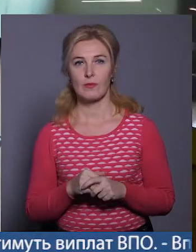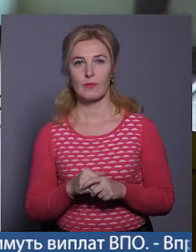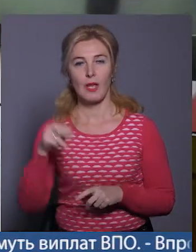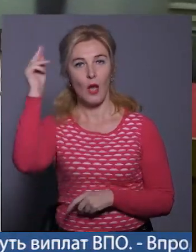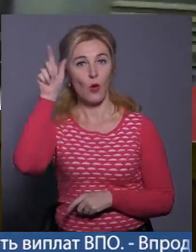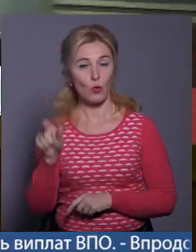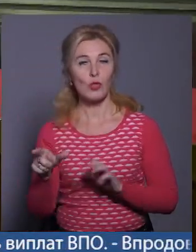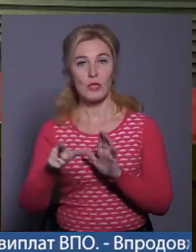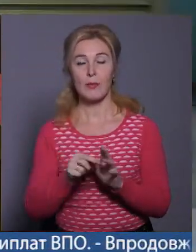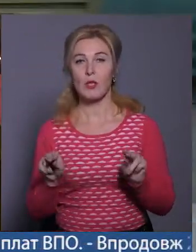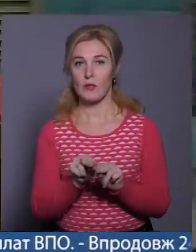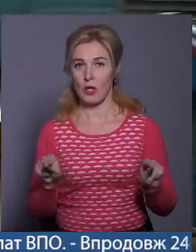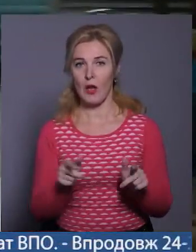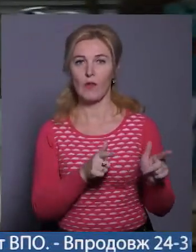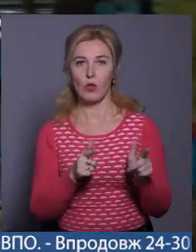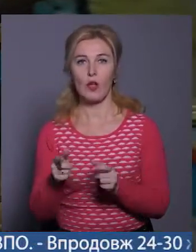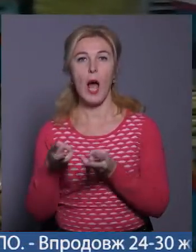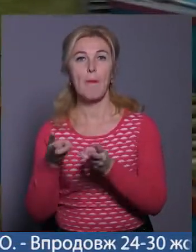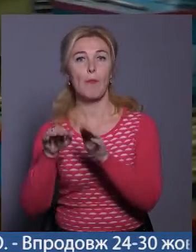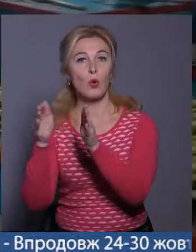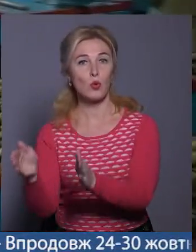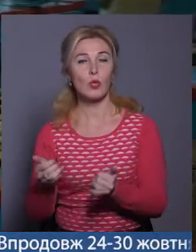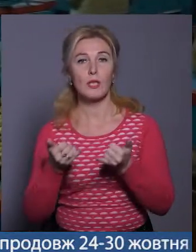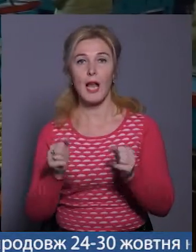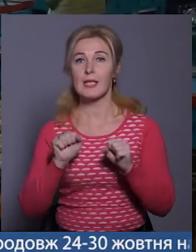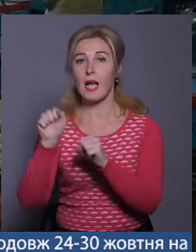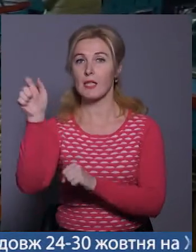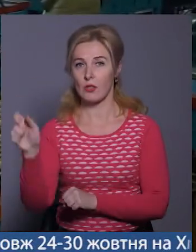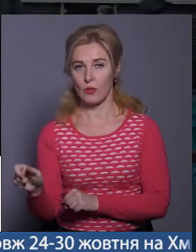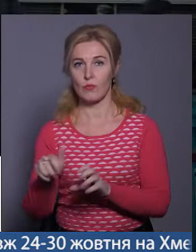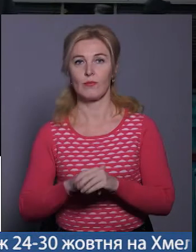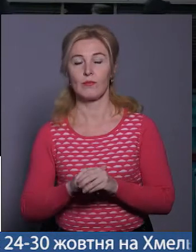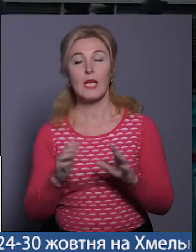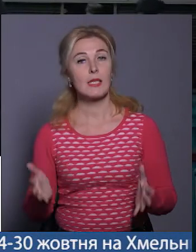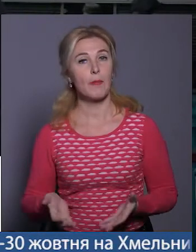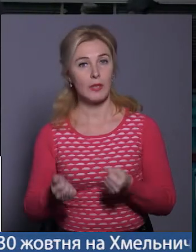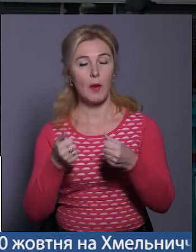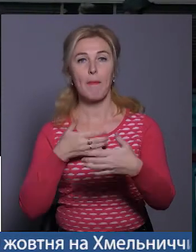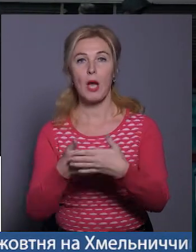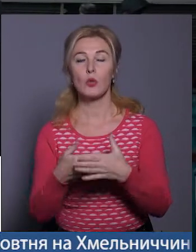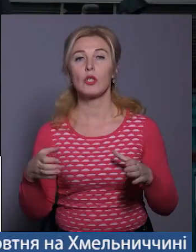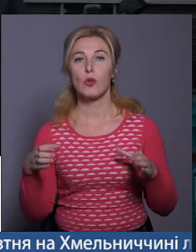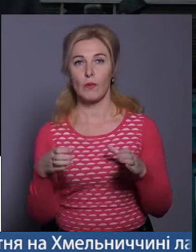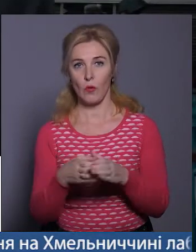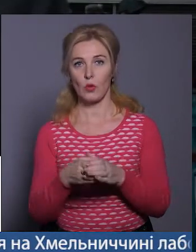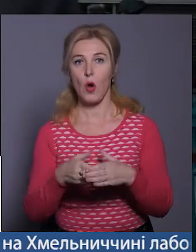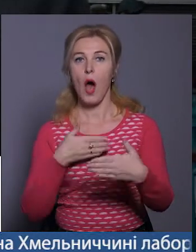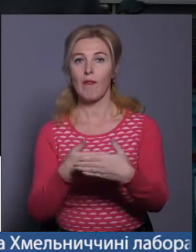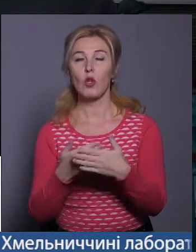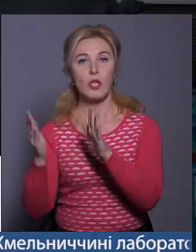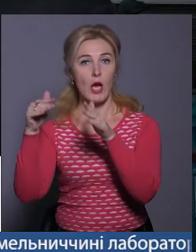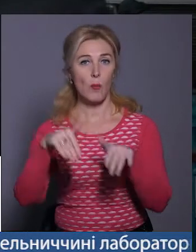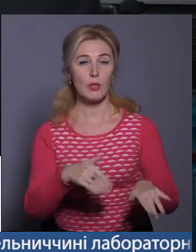Учні спільно з викладачами виготовляють буржуйки для захисників. За підтримки благодійного фонду «Волонтери Поділля»,